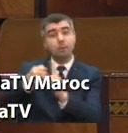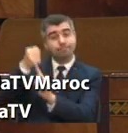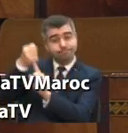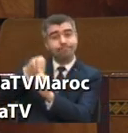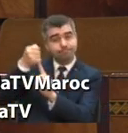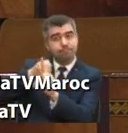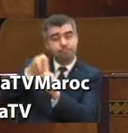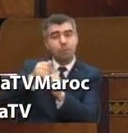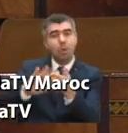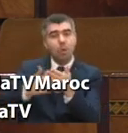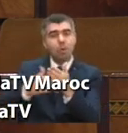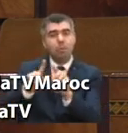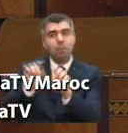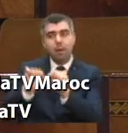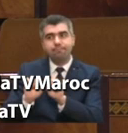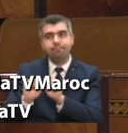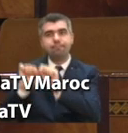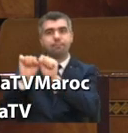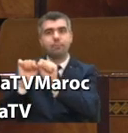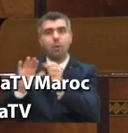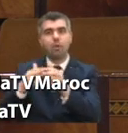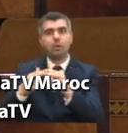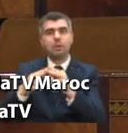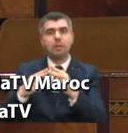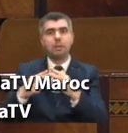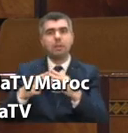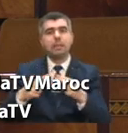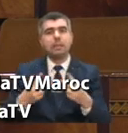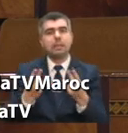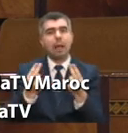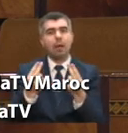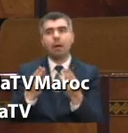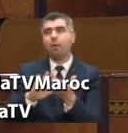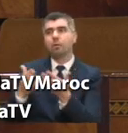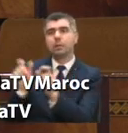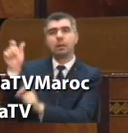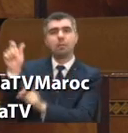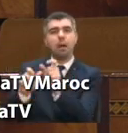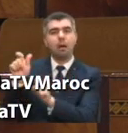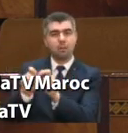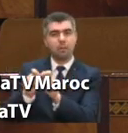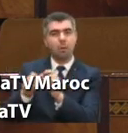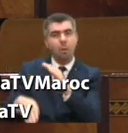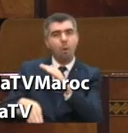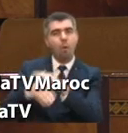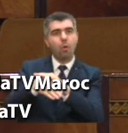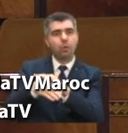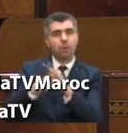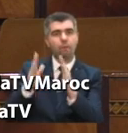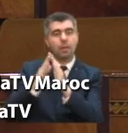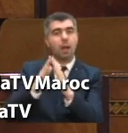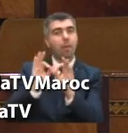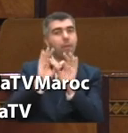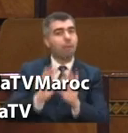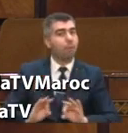الاحترازية لحفظ السلامة الصحية لجميع المواطنين والمواطنات، ووضعت جملة من إجراءات العملية لمحاصرة هذا